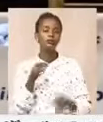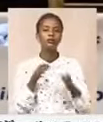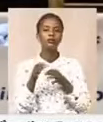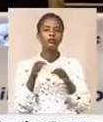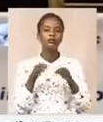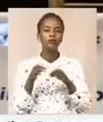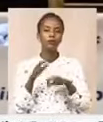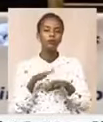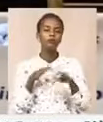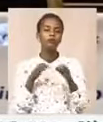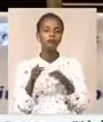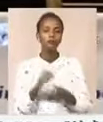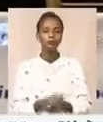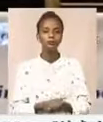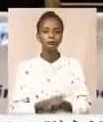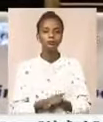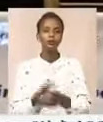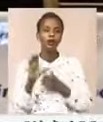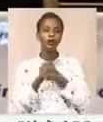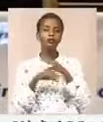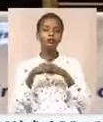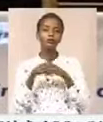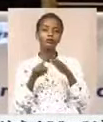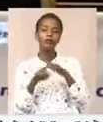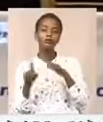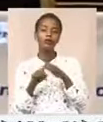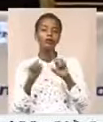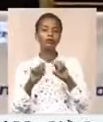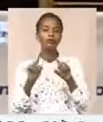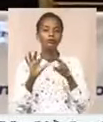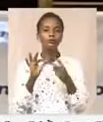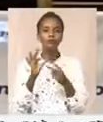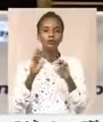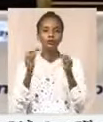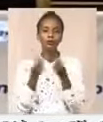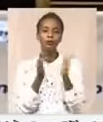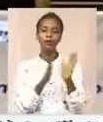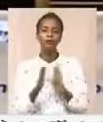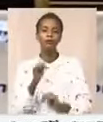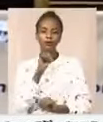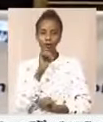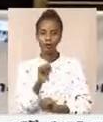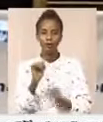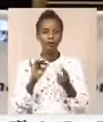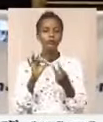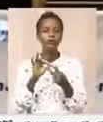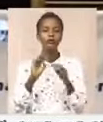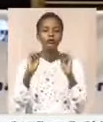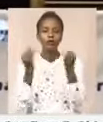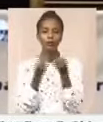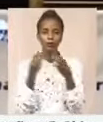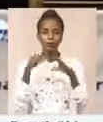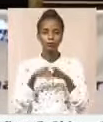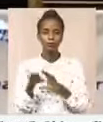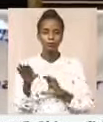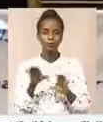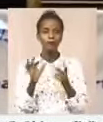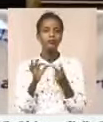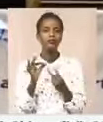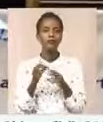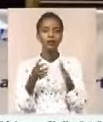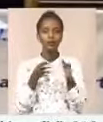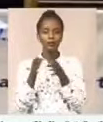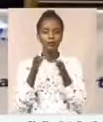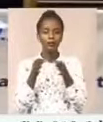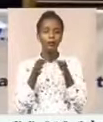በመግለጫው ተገልጿል። ለሀገር ውስጥ ተፈናቃዮች ልዩ ምርጫ ጣቢያዎች አለመዘጋጀቱ፣ በምርጫ ጣቢያዎች ውስጥ የሚደረገው የምርጫ